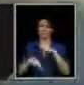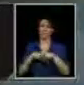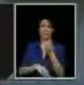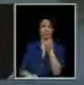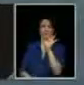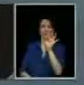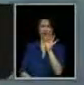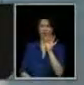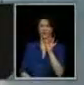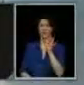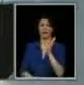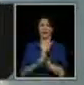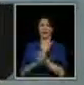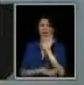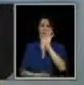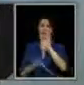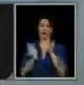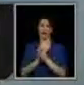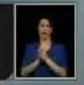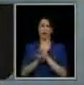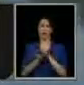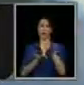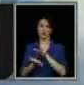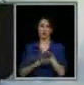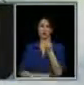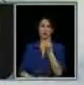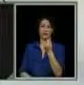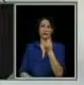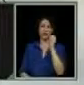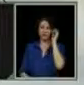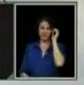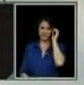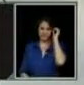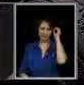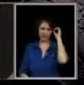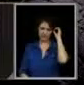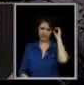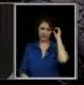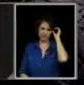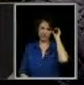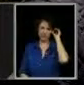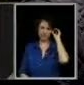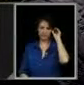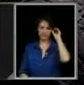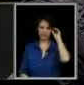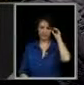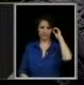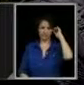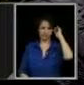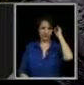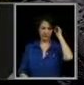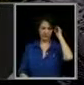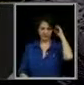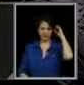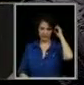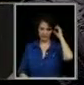בכסף שלך. מלכה מכינה לך, מלכה מוציאה. היא אחראית להוצאת כספים. איפה? איפה היא? מתי באו לבקר אותך בפעם האחרונה? אף